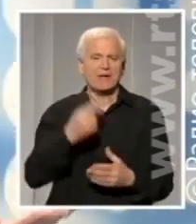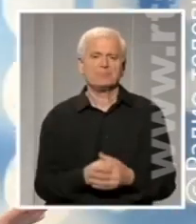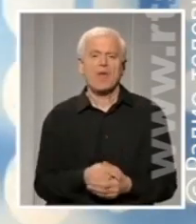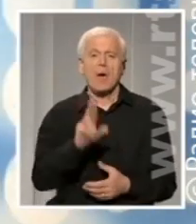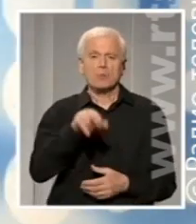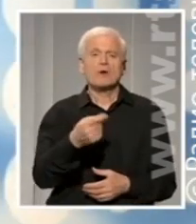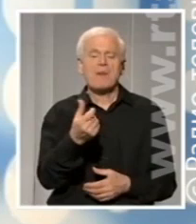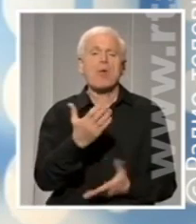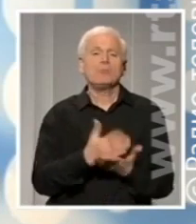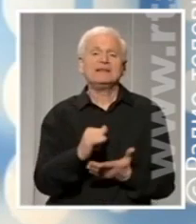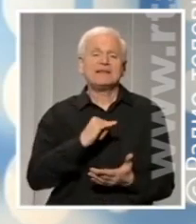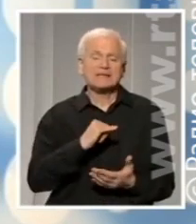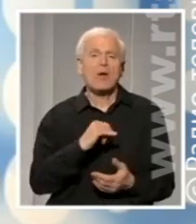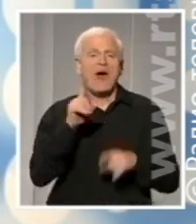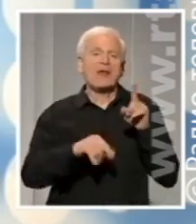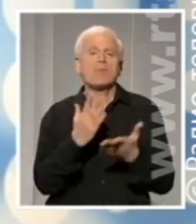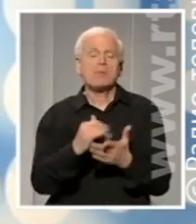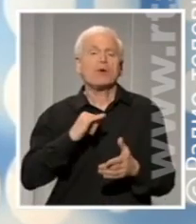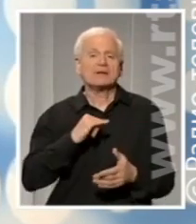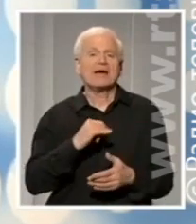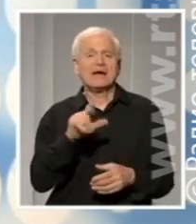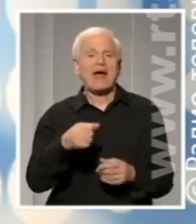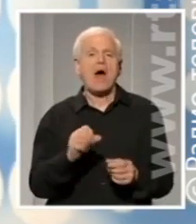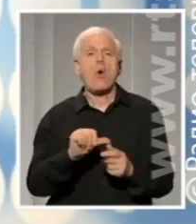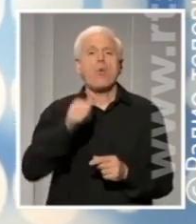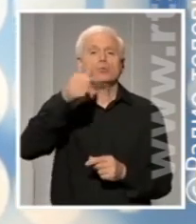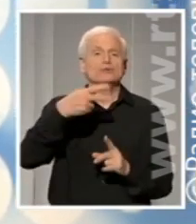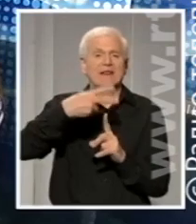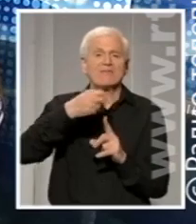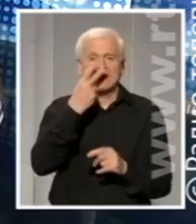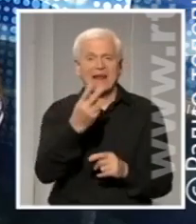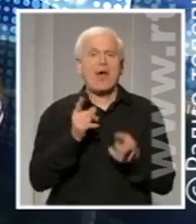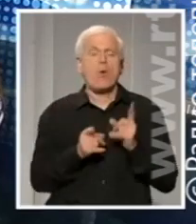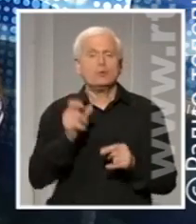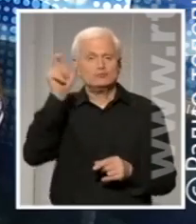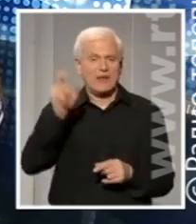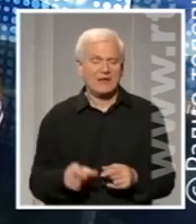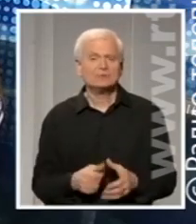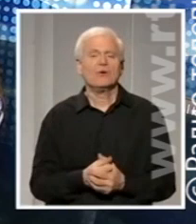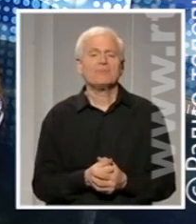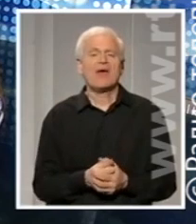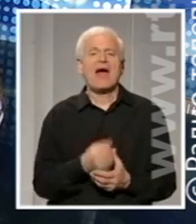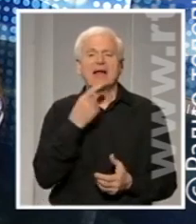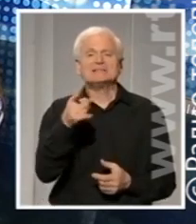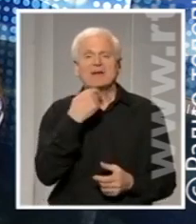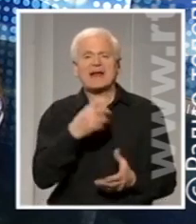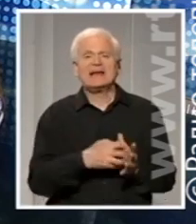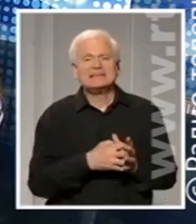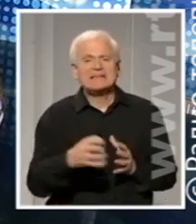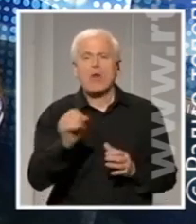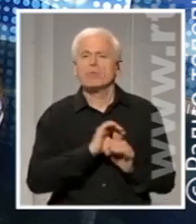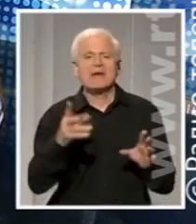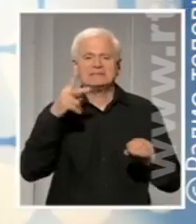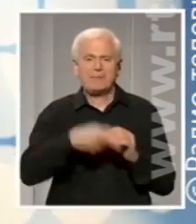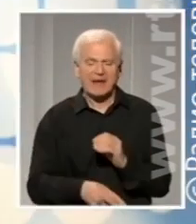i zanimljivo. Nekima je zaista bilo interesantno jutros da upale TV i da gledaju učiteljicu. Ono kad ste već pomenuli kontinuitet, jeste veoma bitan.